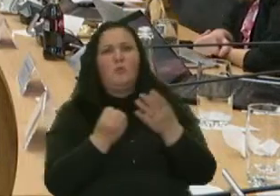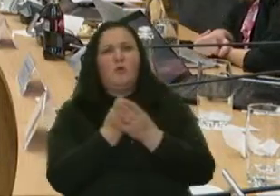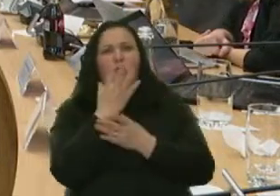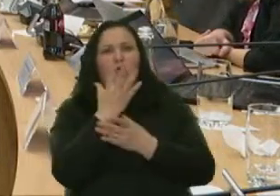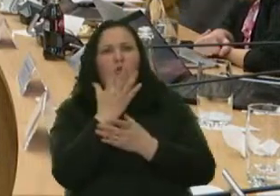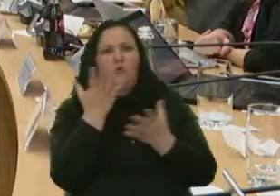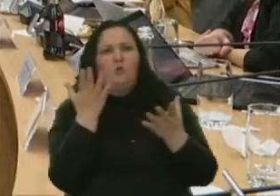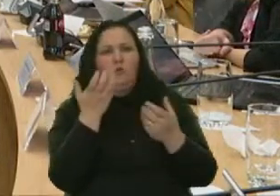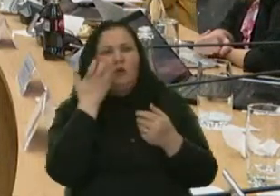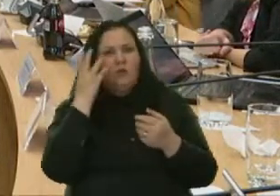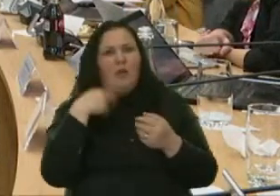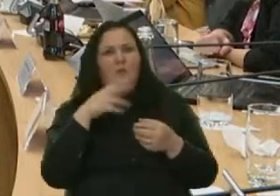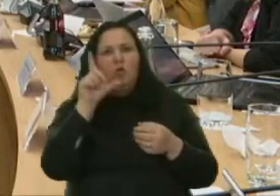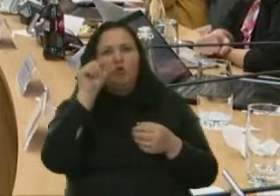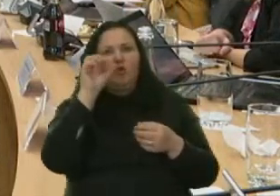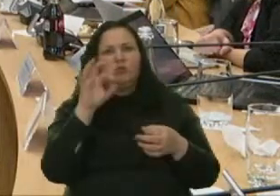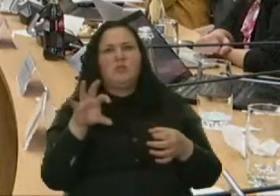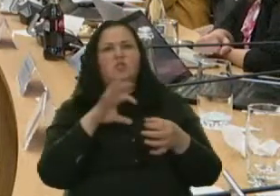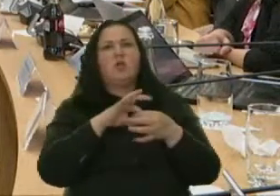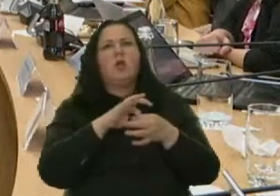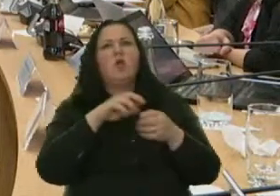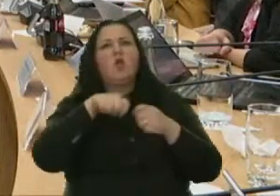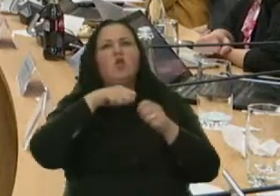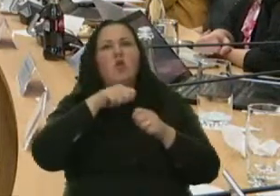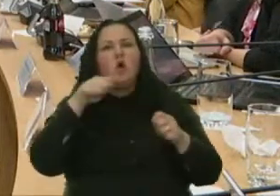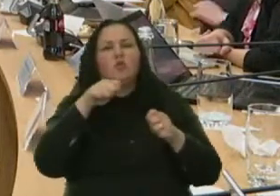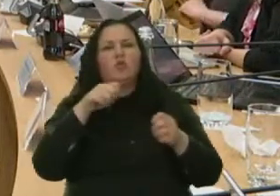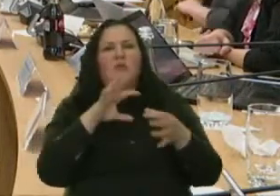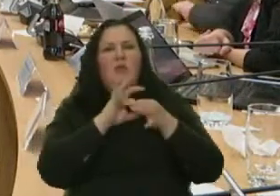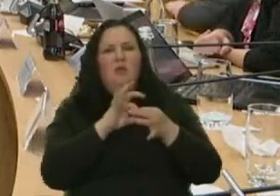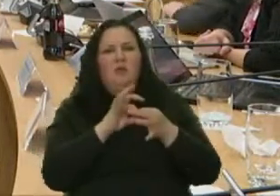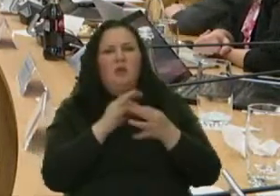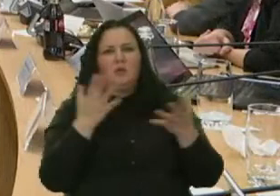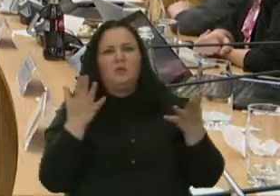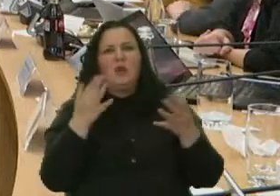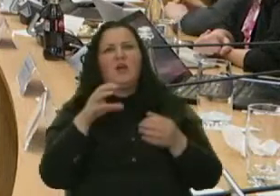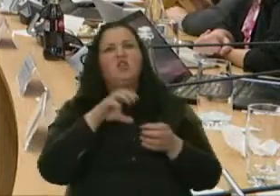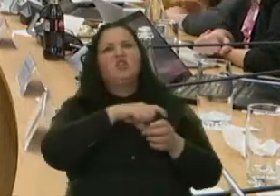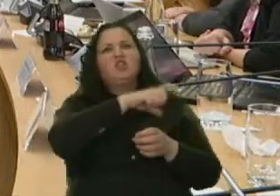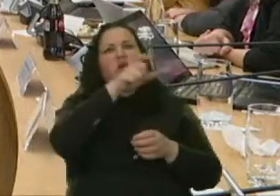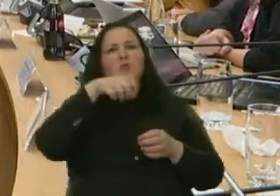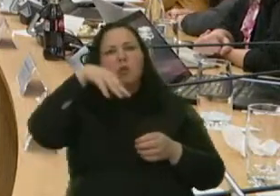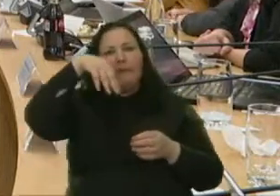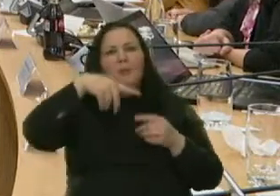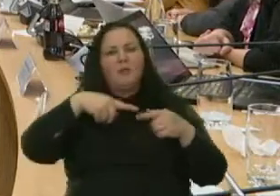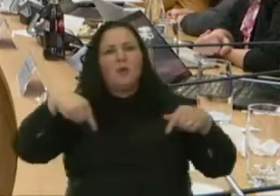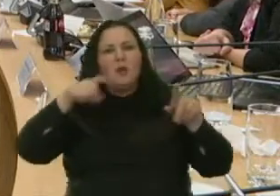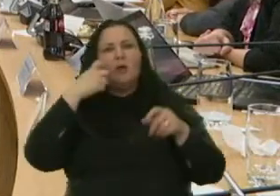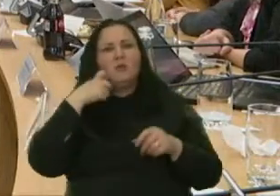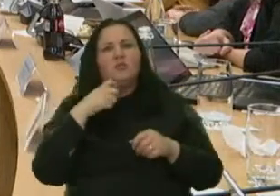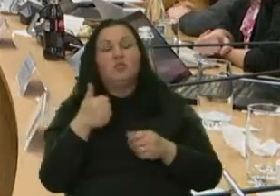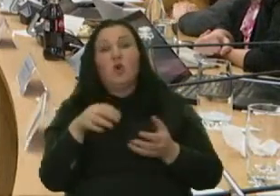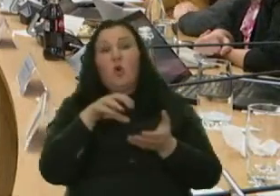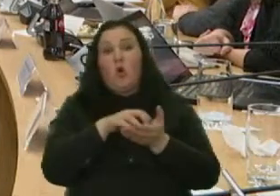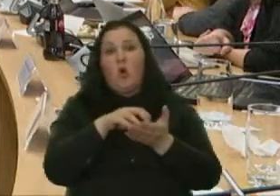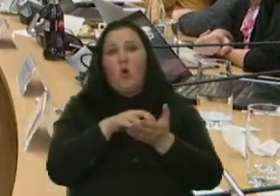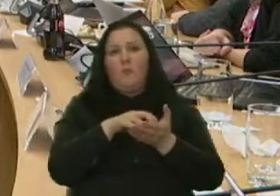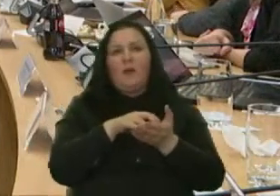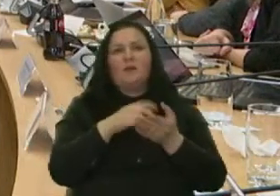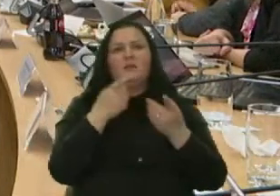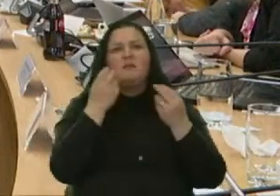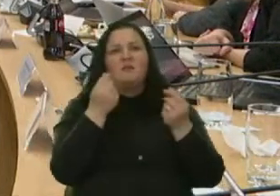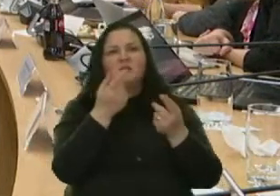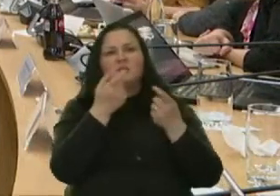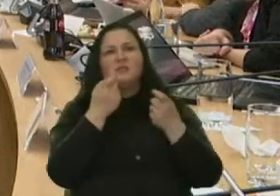20 de noduri de legătură la centura metropolitană ă a Clujului și o parte din finanțări sunt pe bugetul local